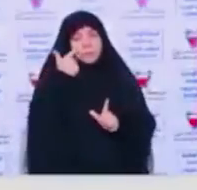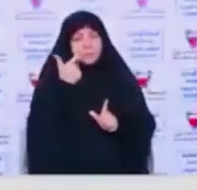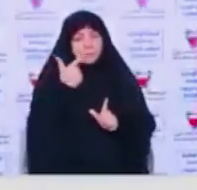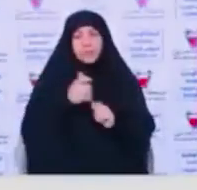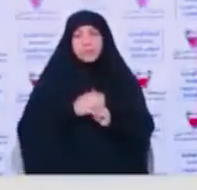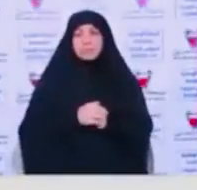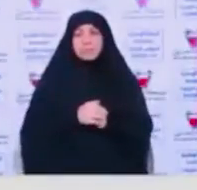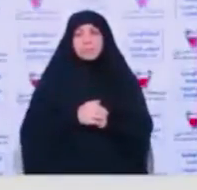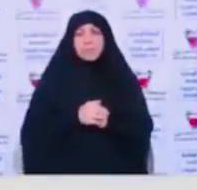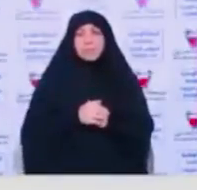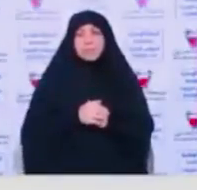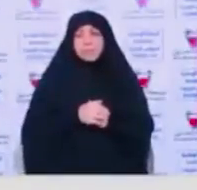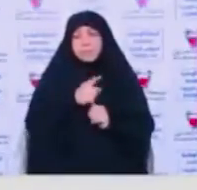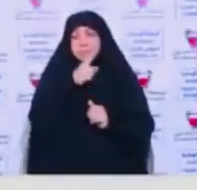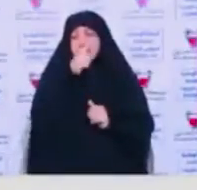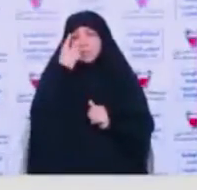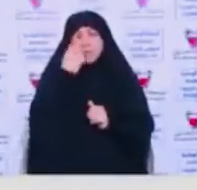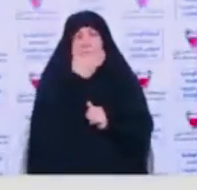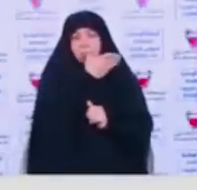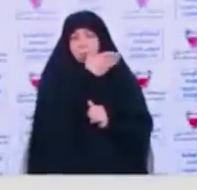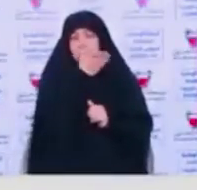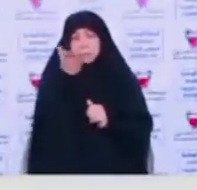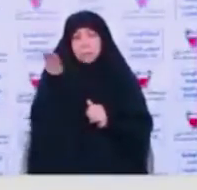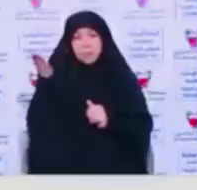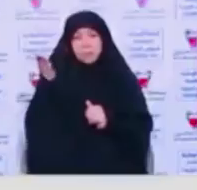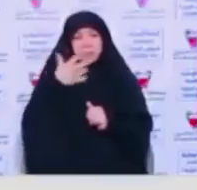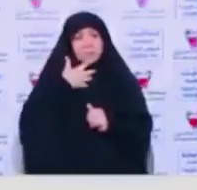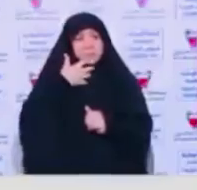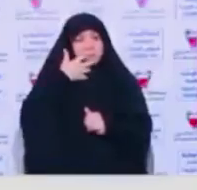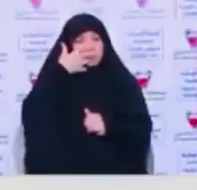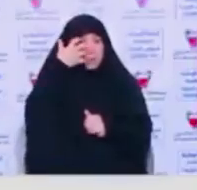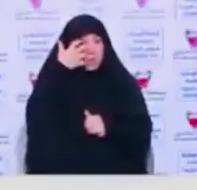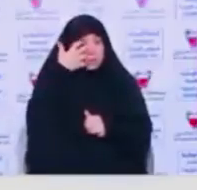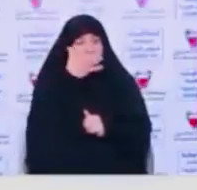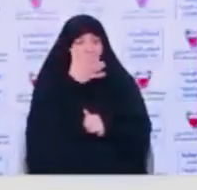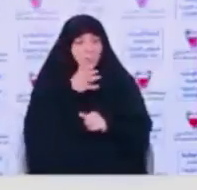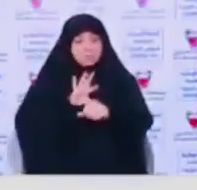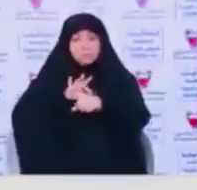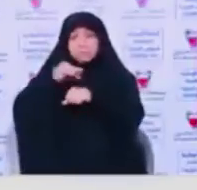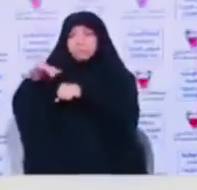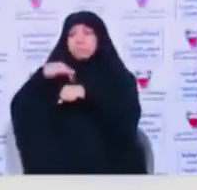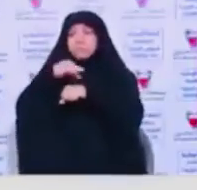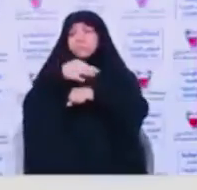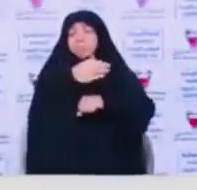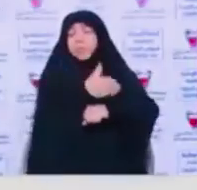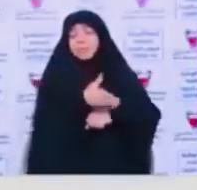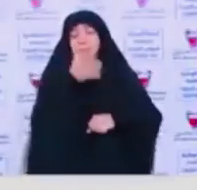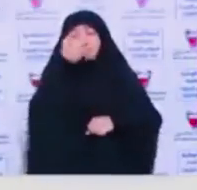الله يحفظهم كبار المواطنين، هم يكونون أكثر عرضة لهذا نقل الفيروس، وهذا